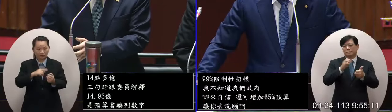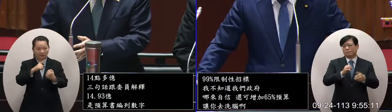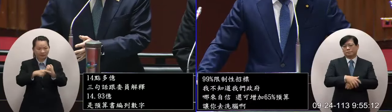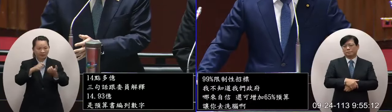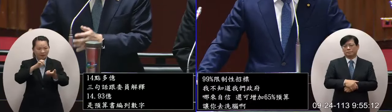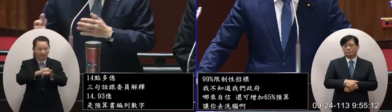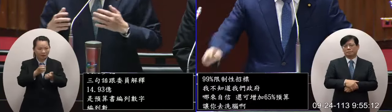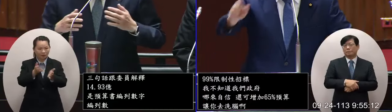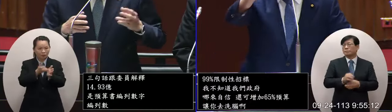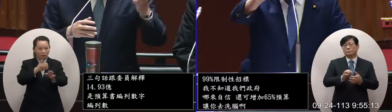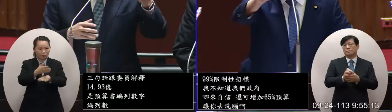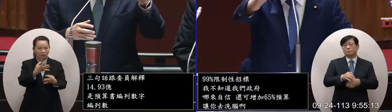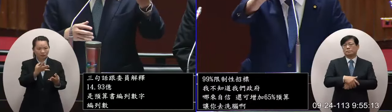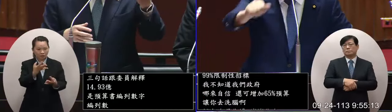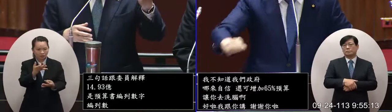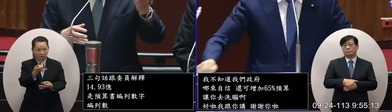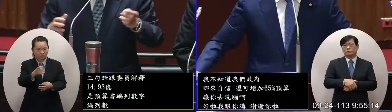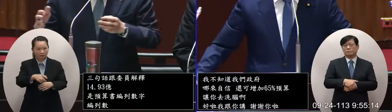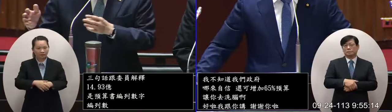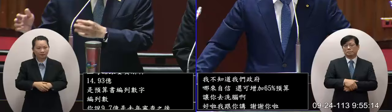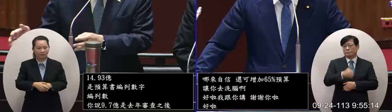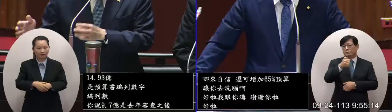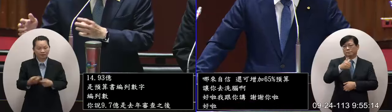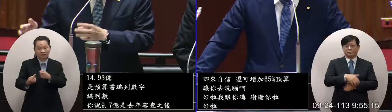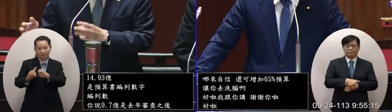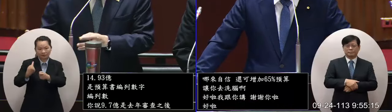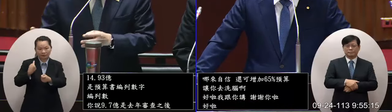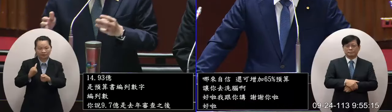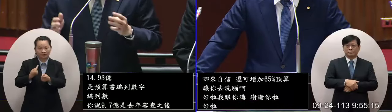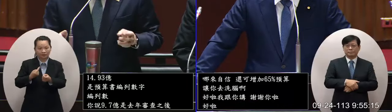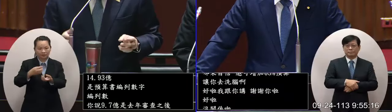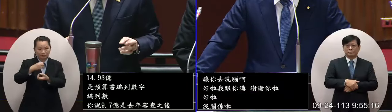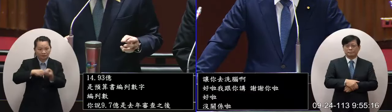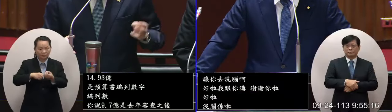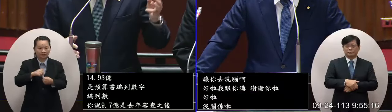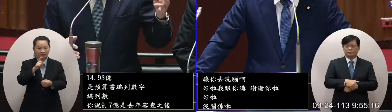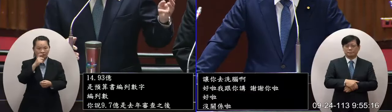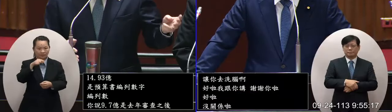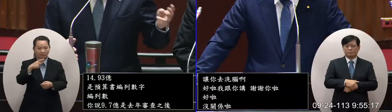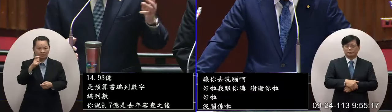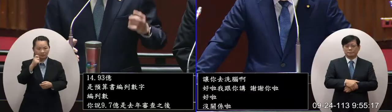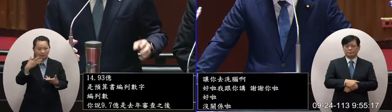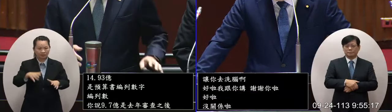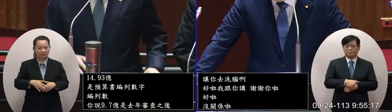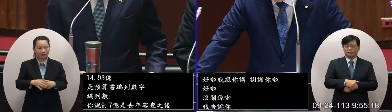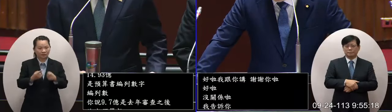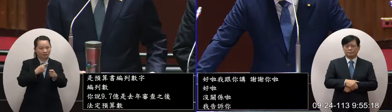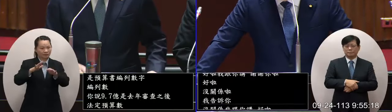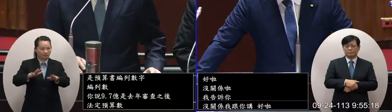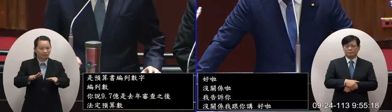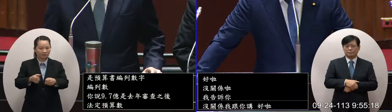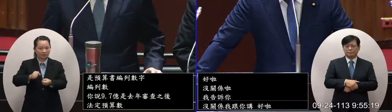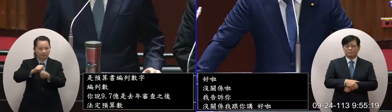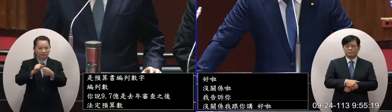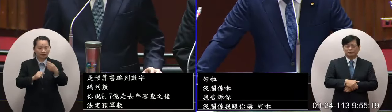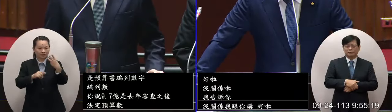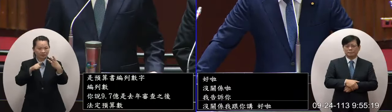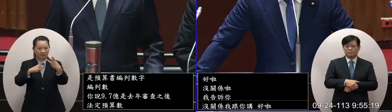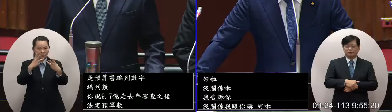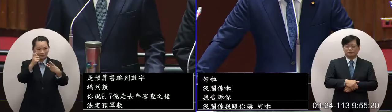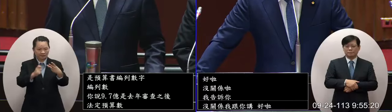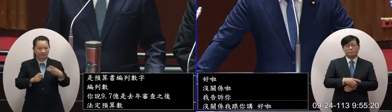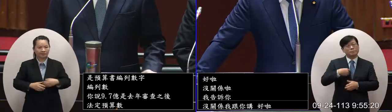预算数 没关系。我跟你讲， 第三句话 好了，谢谢。 去年的编列数是11.多亿，去年跟今年的编列数只增加